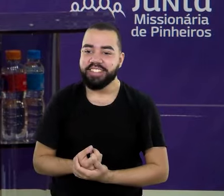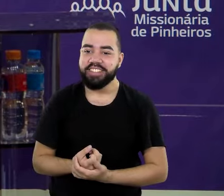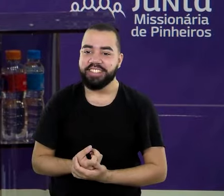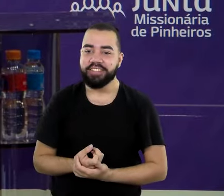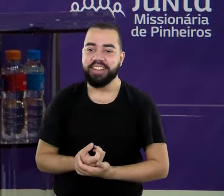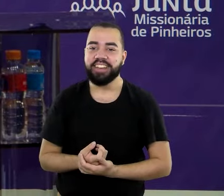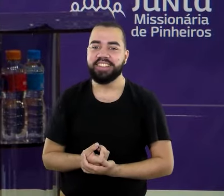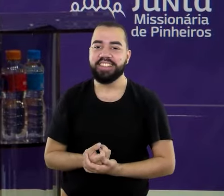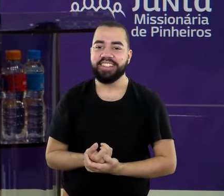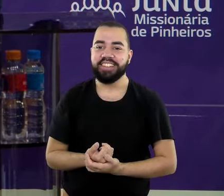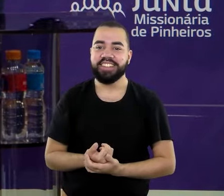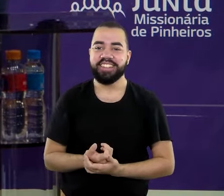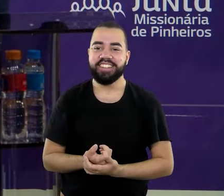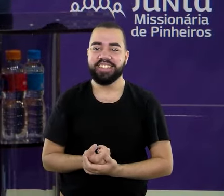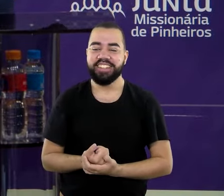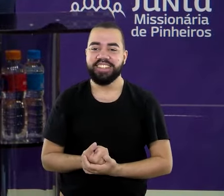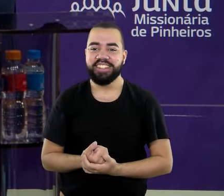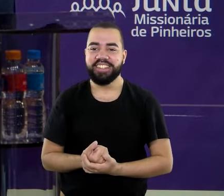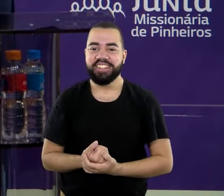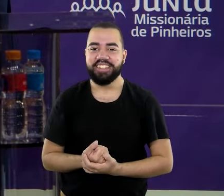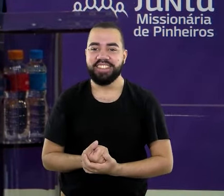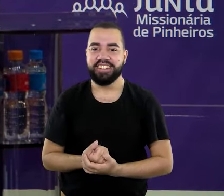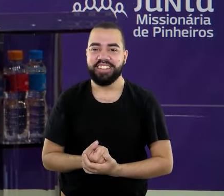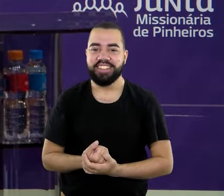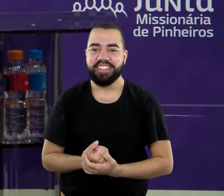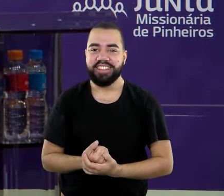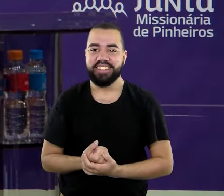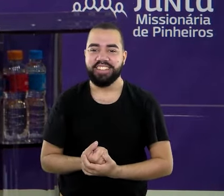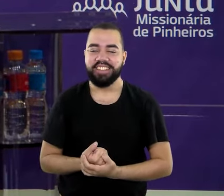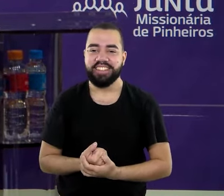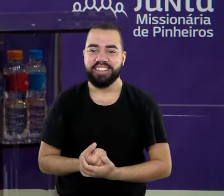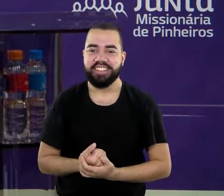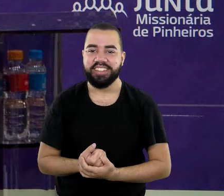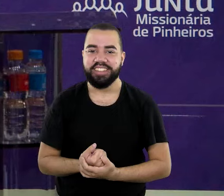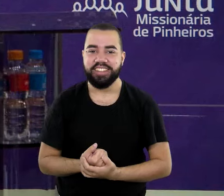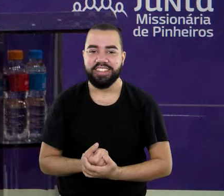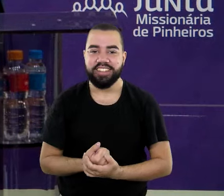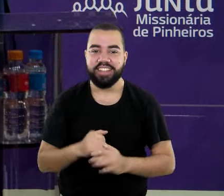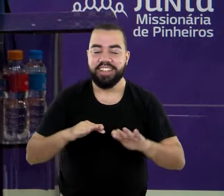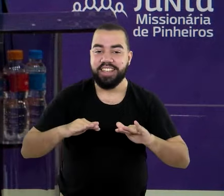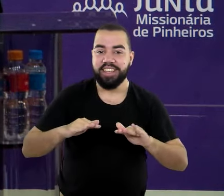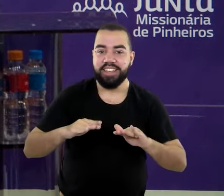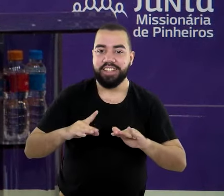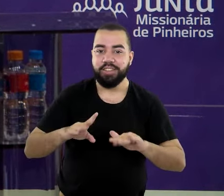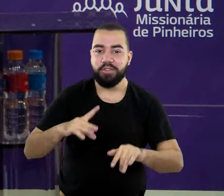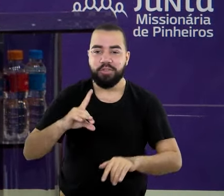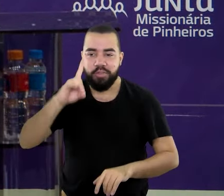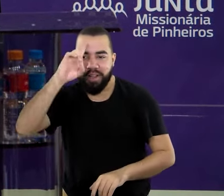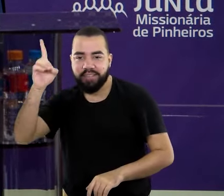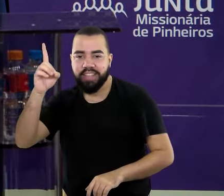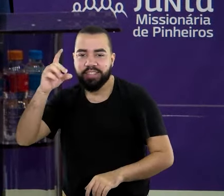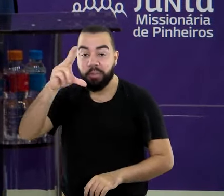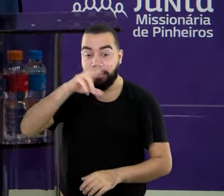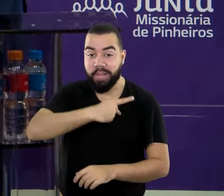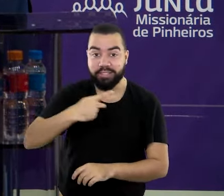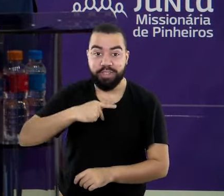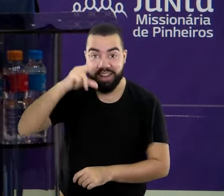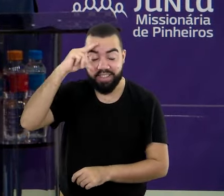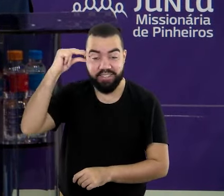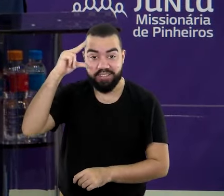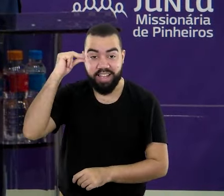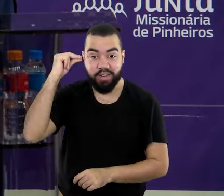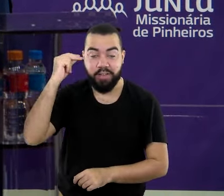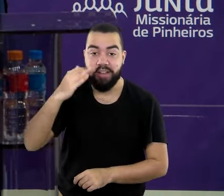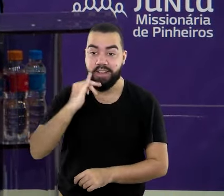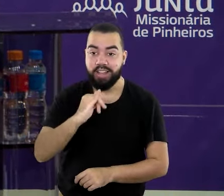내가 아리바우도 목사님 머리에 손 얹은 것 같이 이 손 얹고 기도를 해달라 했습니다. É que nem a gente fez uma vez, o pastor Arival falou também que ele